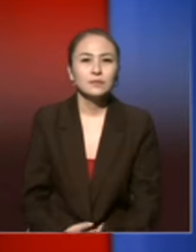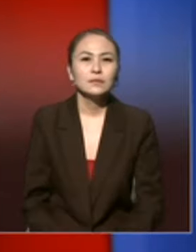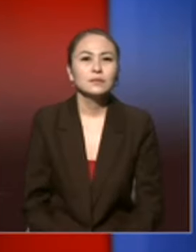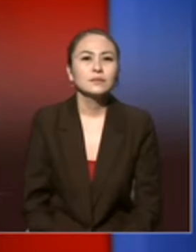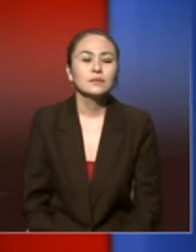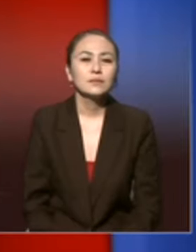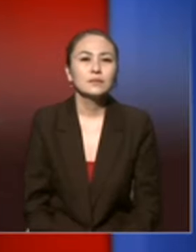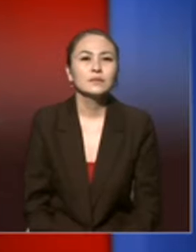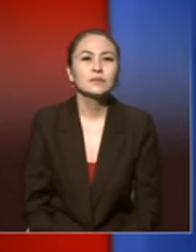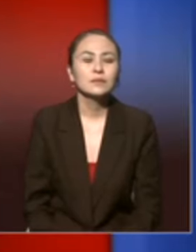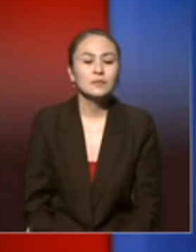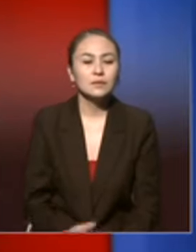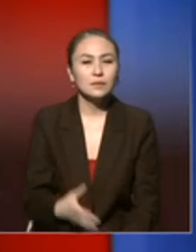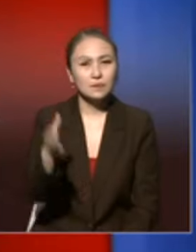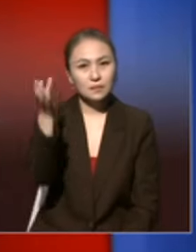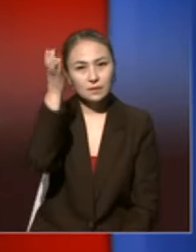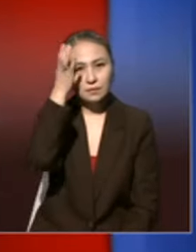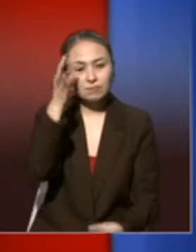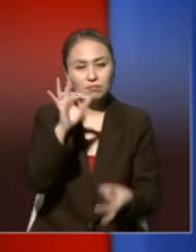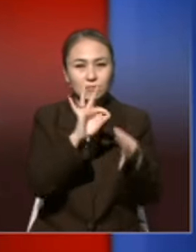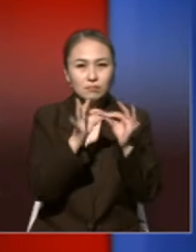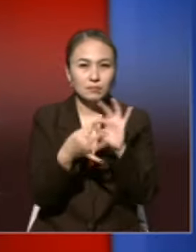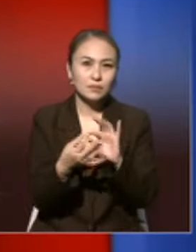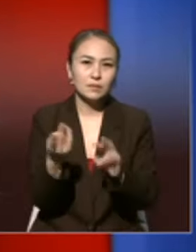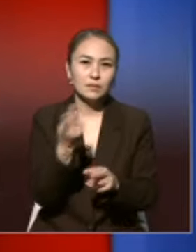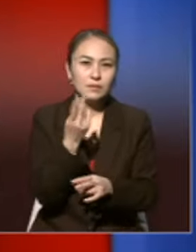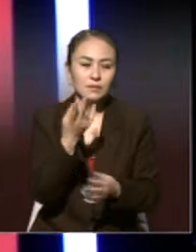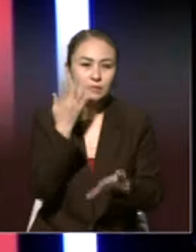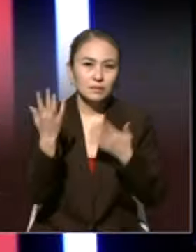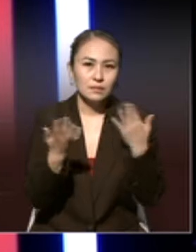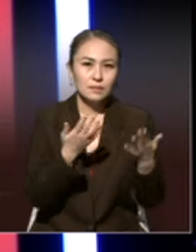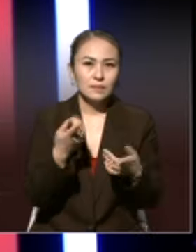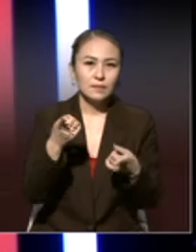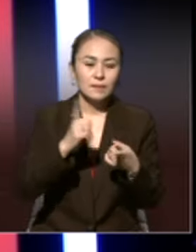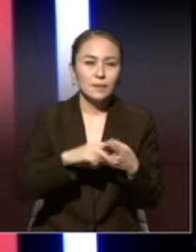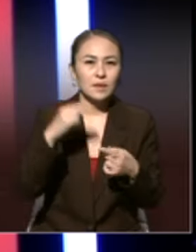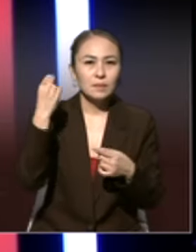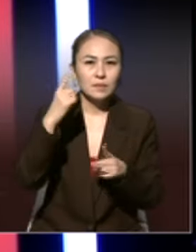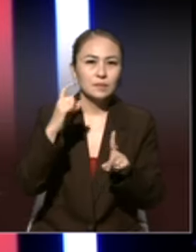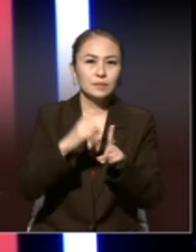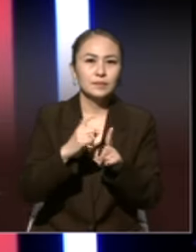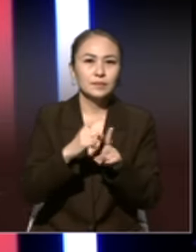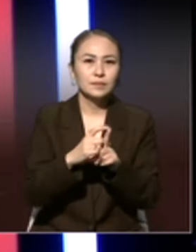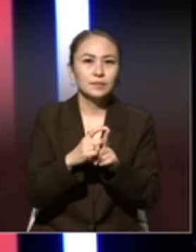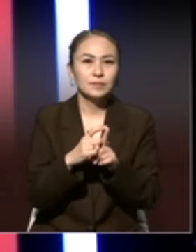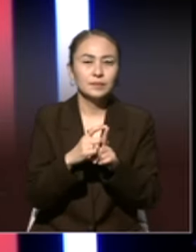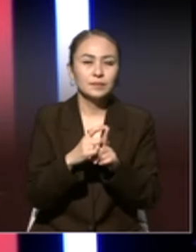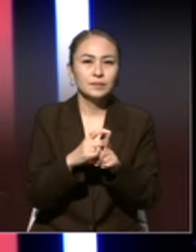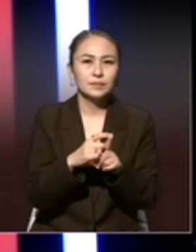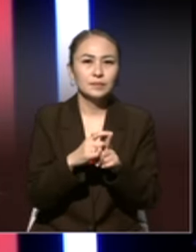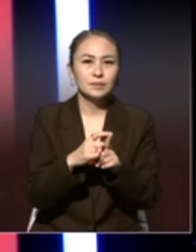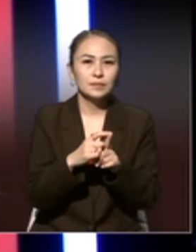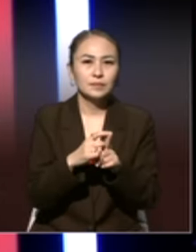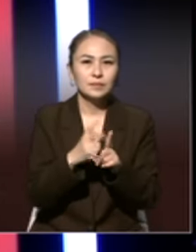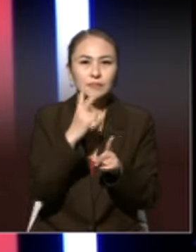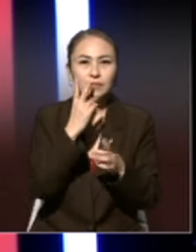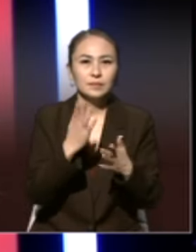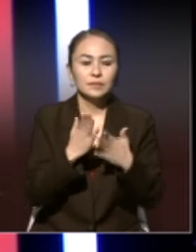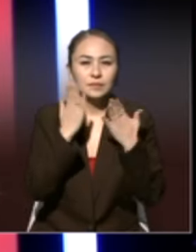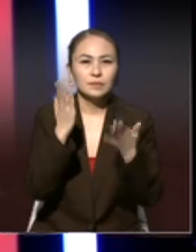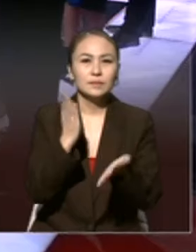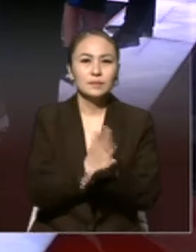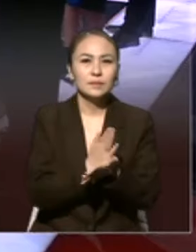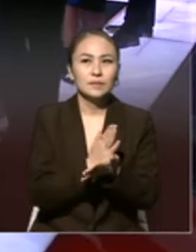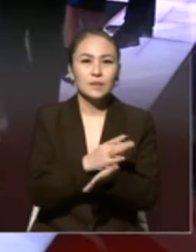зерттеуді, ғылыми зерттеуді дәлелдеуді талап етеді. Жақсы. Осы орайда президенттің сөзбе сөз цитатасын оқығым келіп